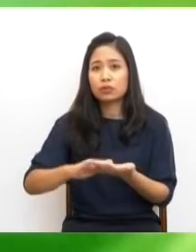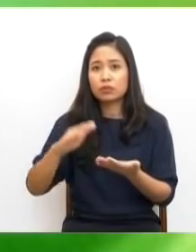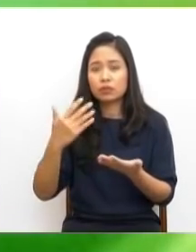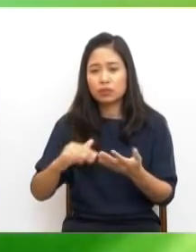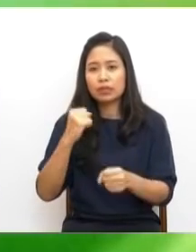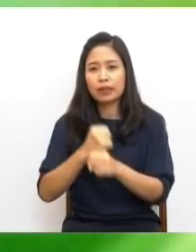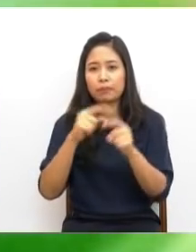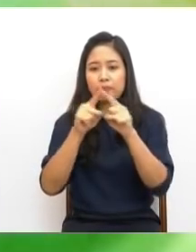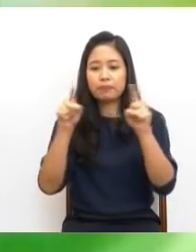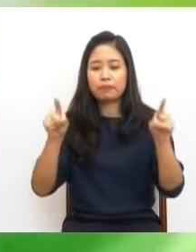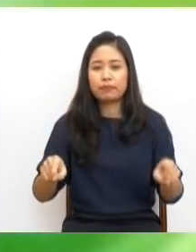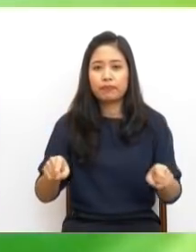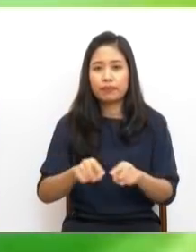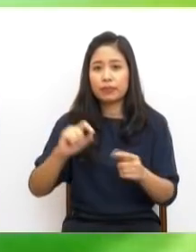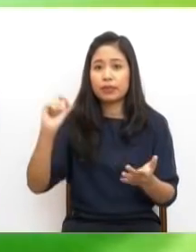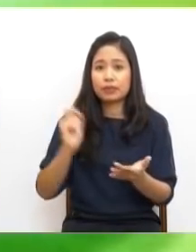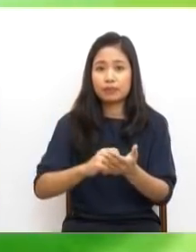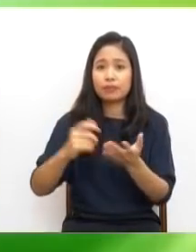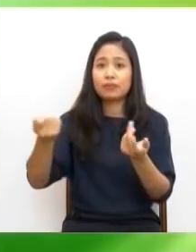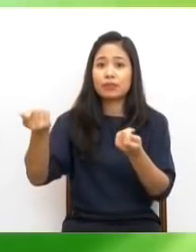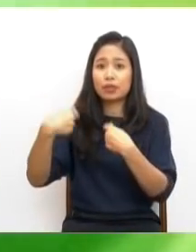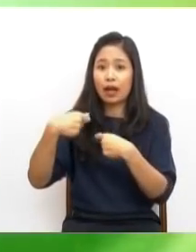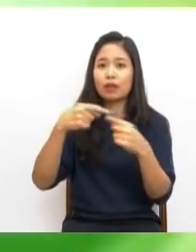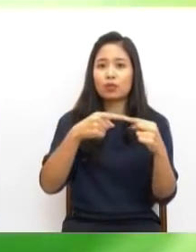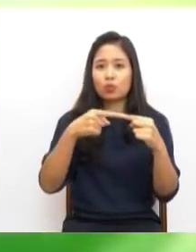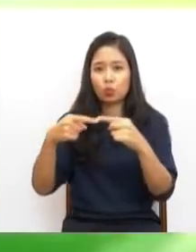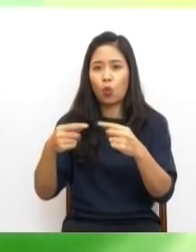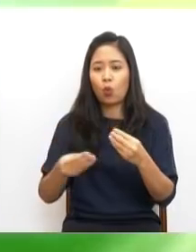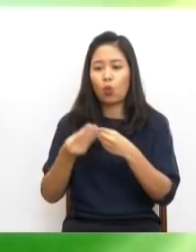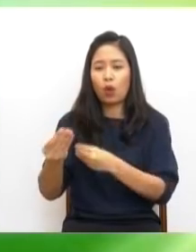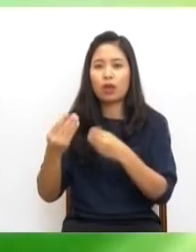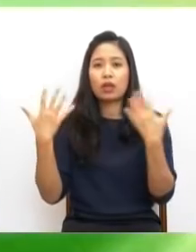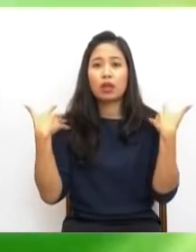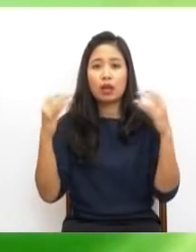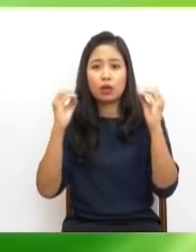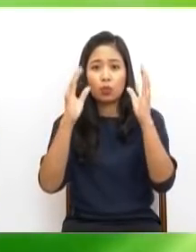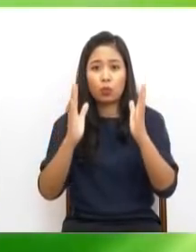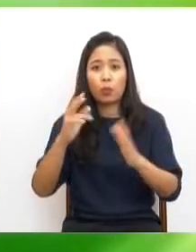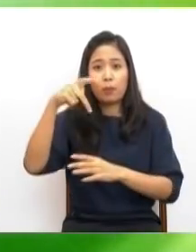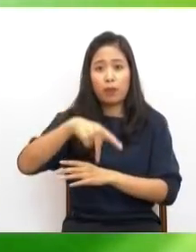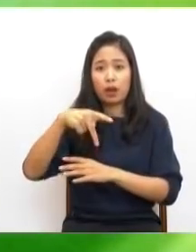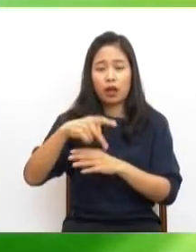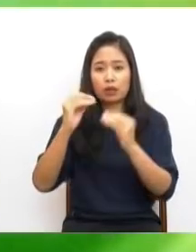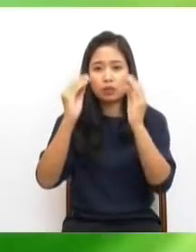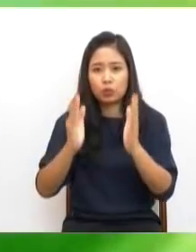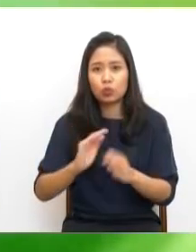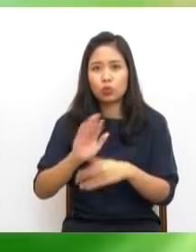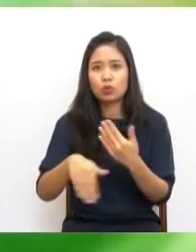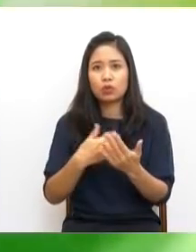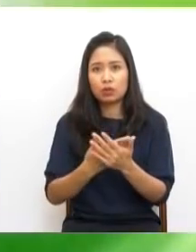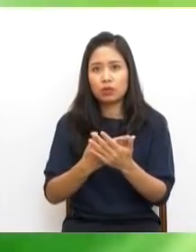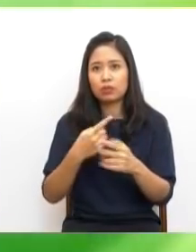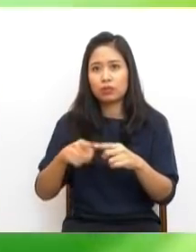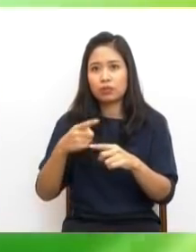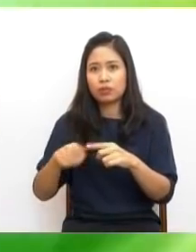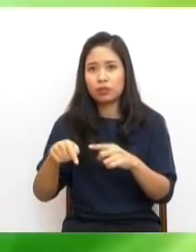าจ้างต่อเนื่องกับข้าราชการครูและบุคลากรไม่ว่าจะเป็นตำแหน่งธุรการตำแหน่